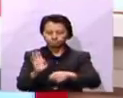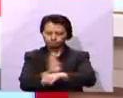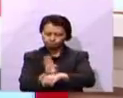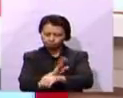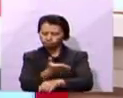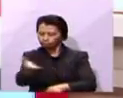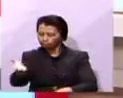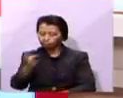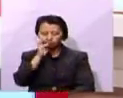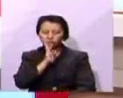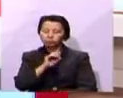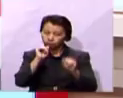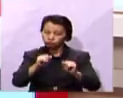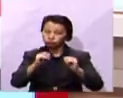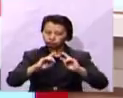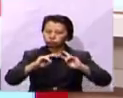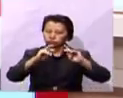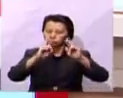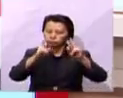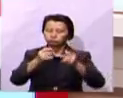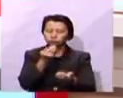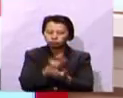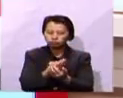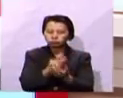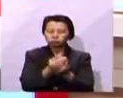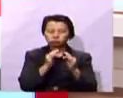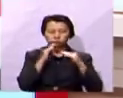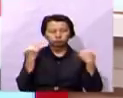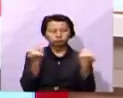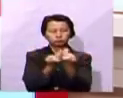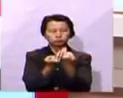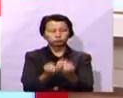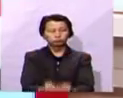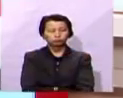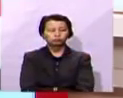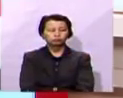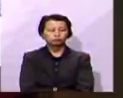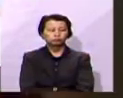kalangan wanita mampu meningkatkan pendapatan keluarga.